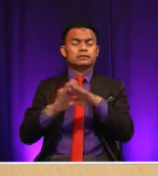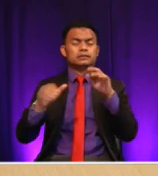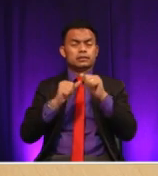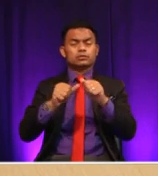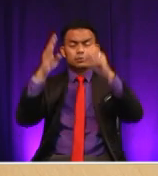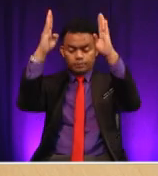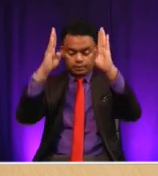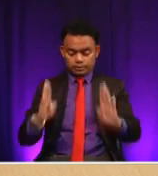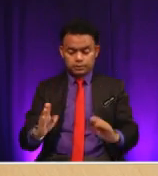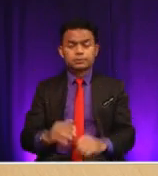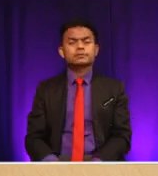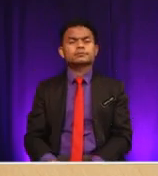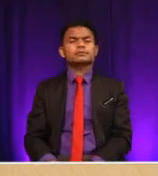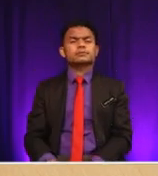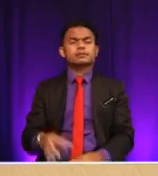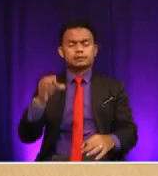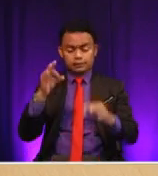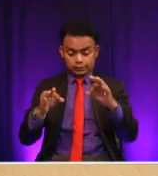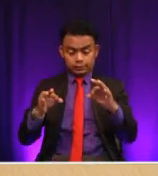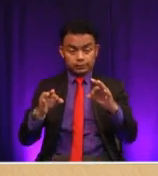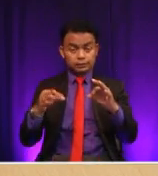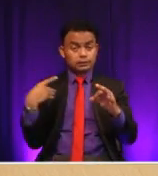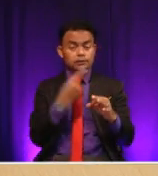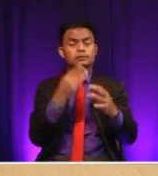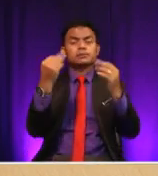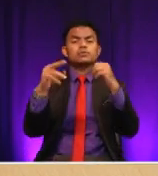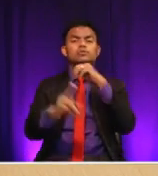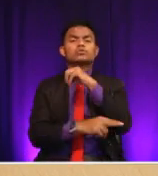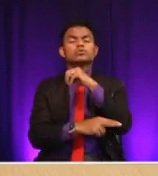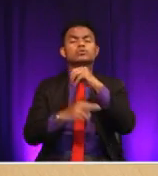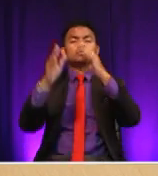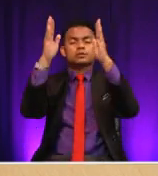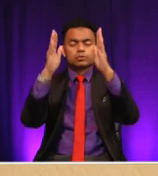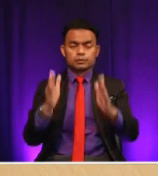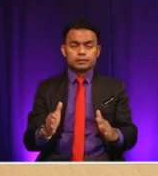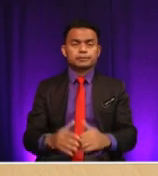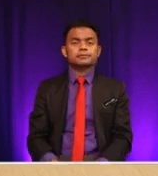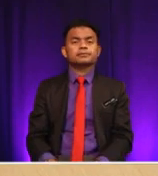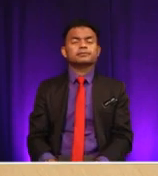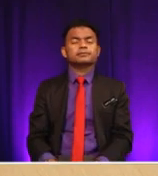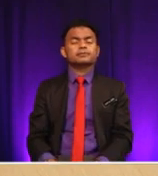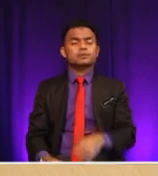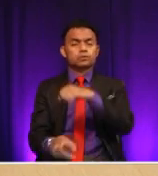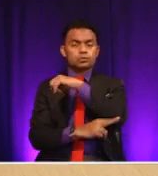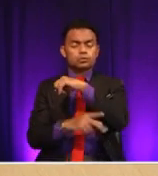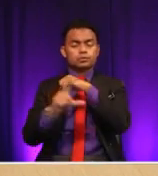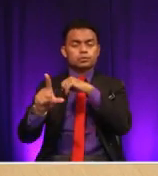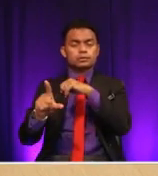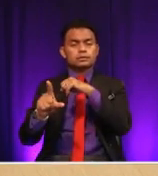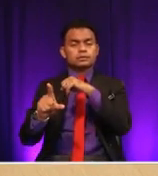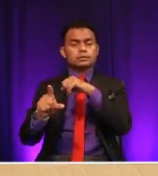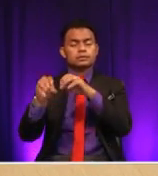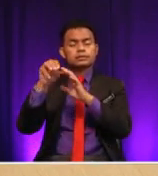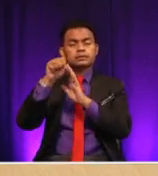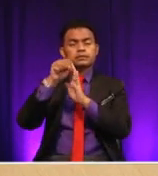yang di sini sekiranya kita hendak menghukum seseorang ya hendak menjatuhkan hukuman kepada seseorang hukumlah secara adil